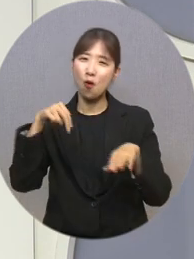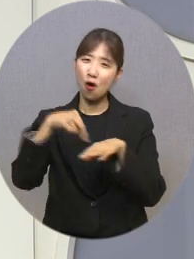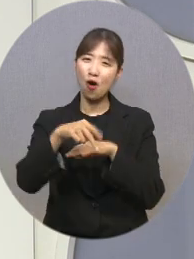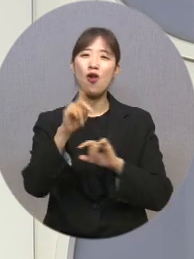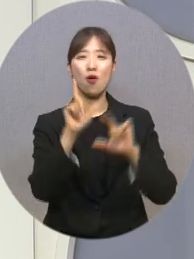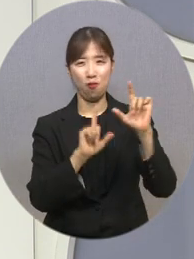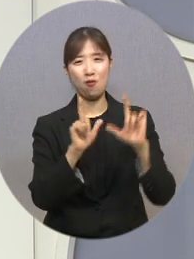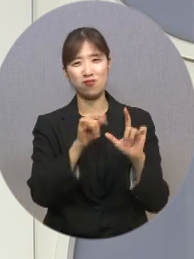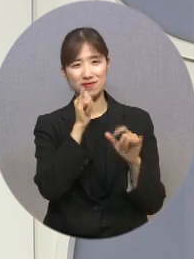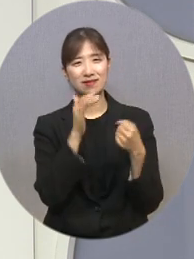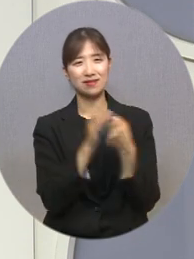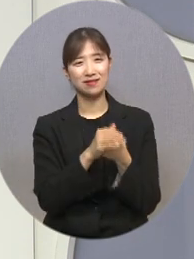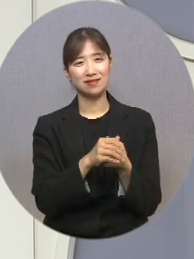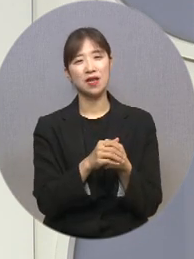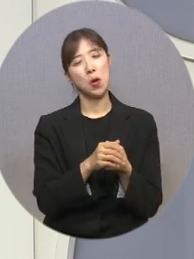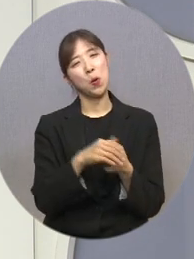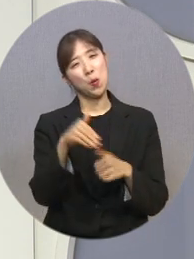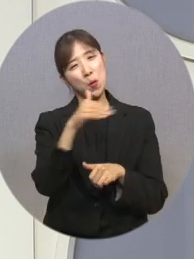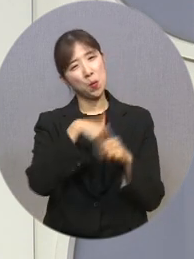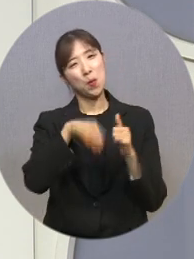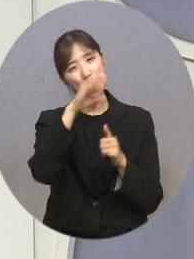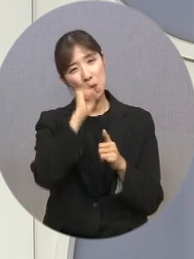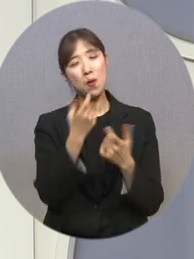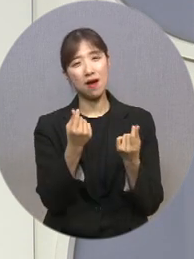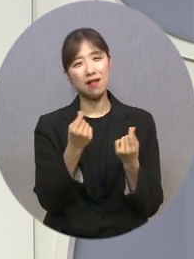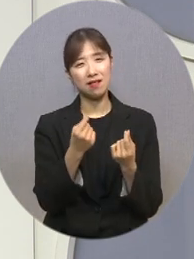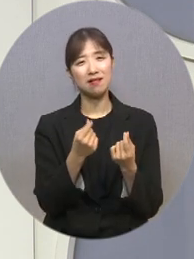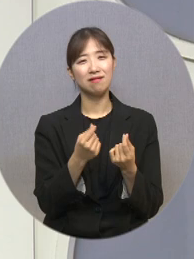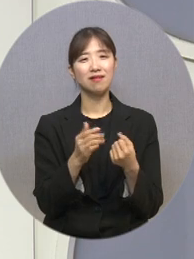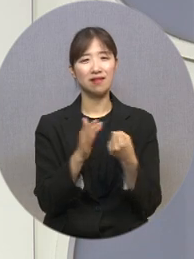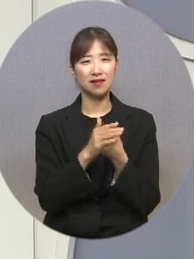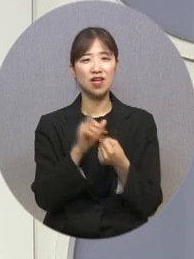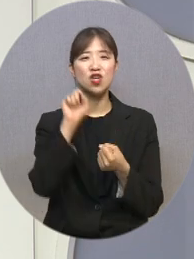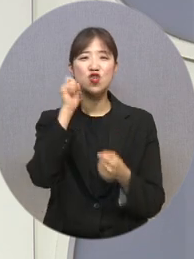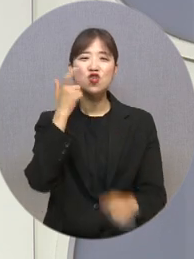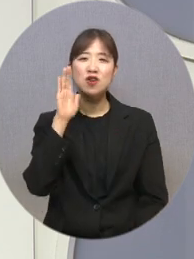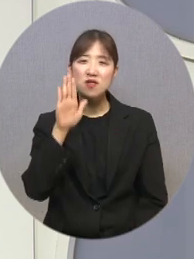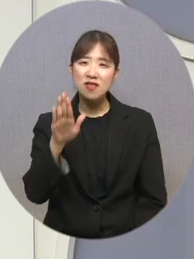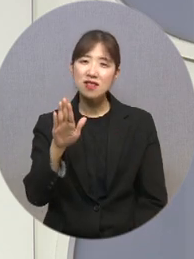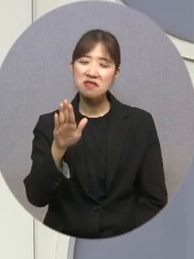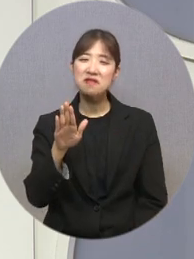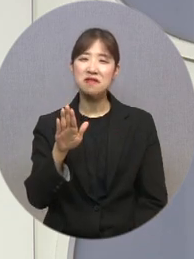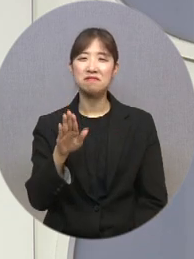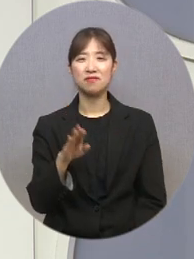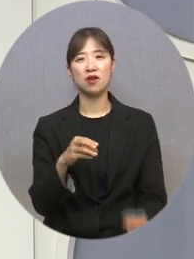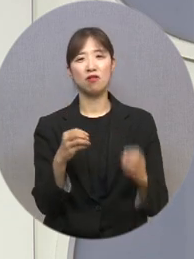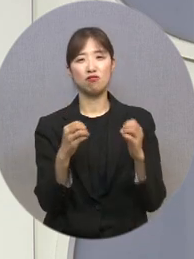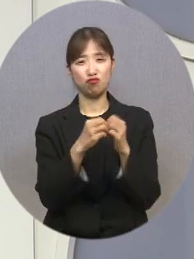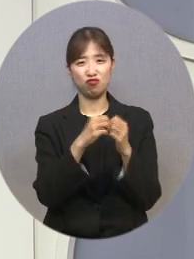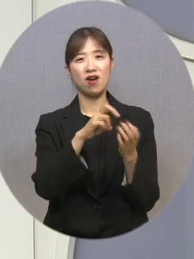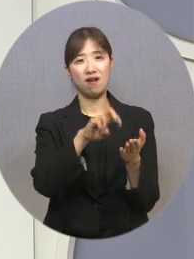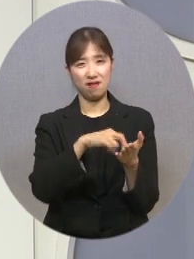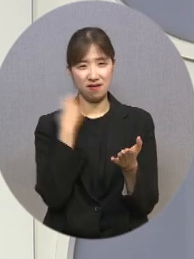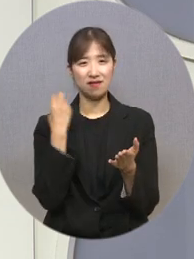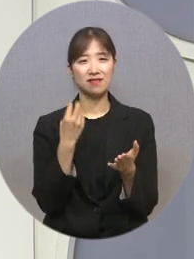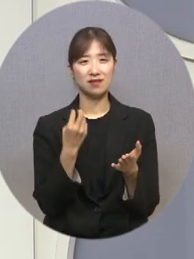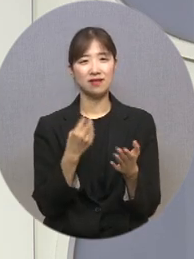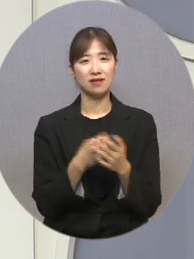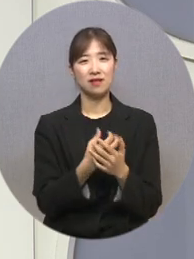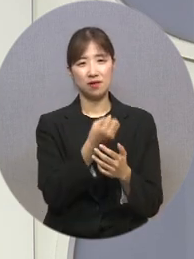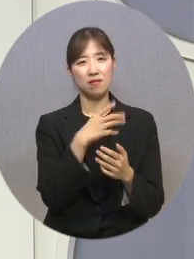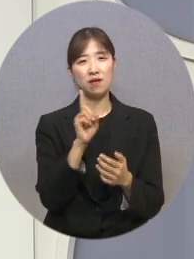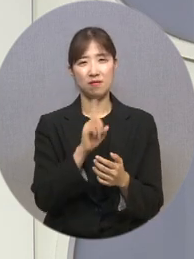보이길래 이제 형편이 핀 줄 알고 이랬더니 그러고 나서 또 한 6개월인가 한참 뒤에 문자가 왔습니다. 그때 제가 하는